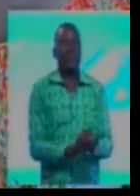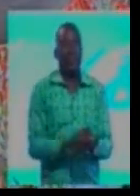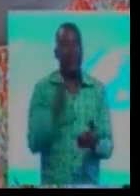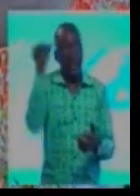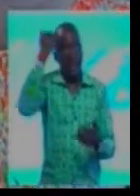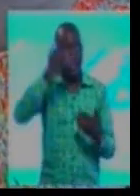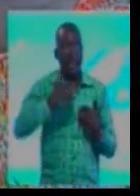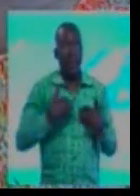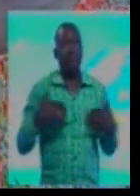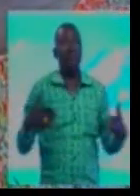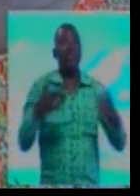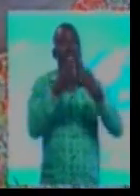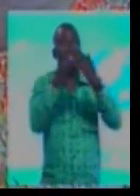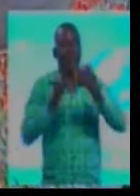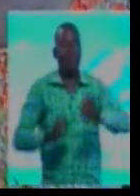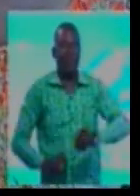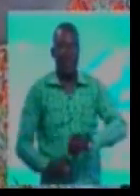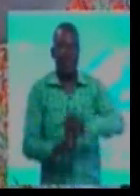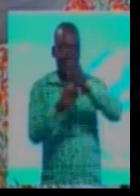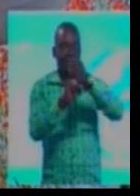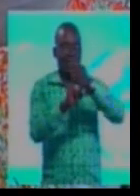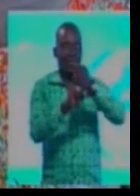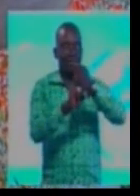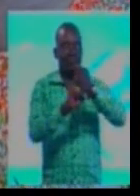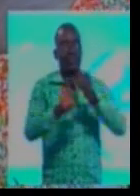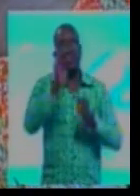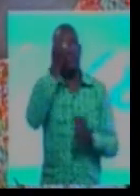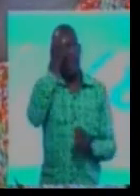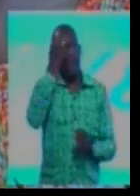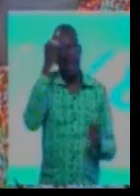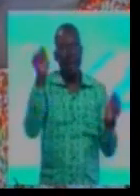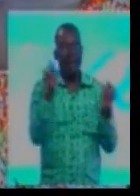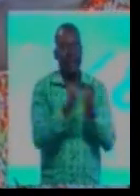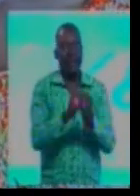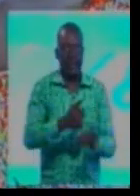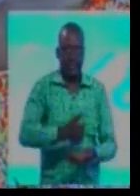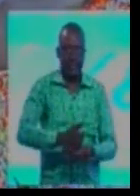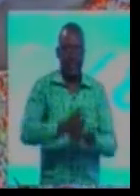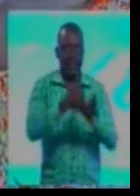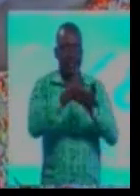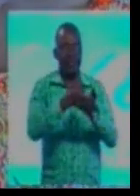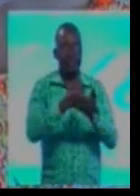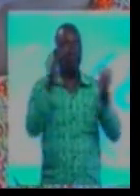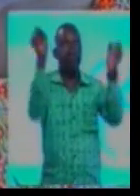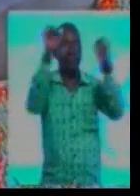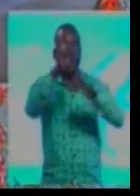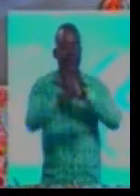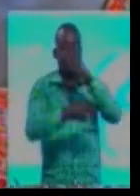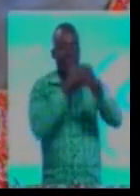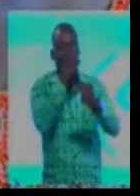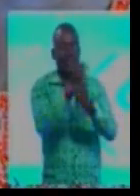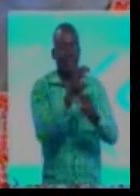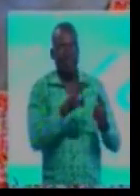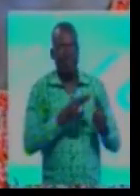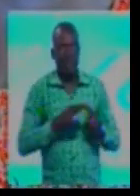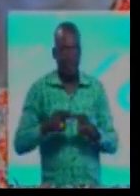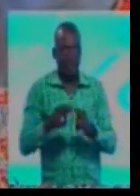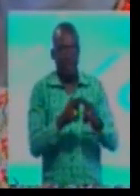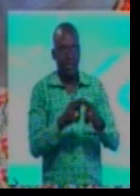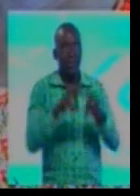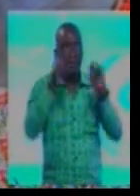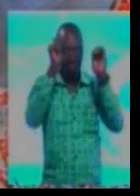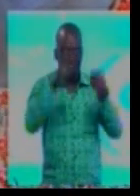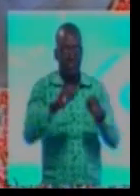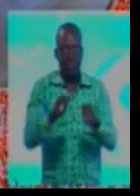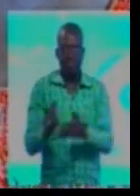défis sécuritaires. Il allait de soi que le ministère, avec l'appui du système des Nations Unies, puisse